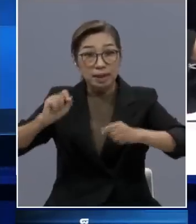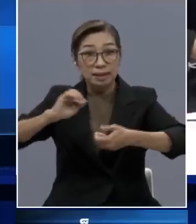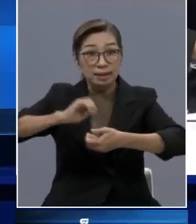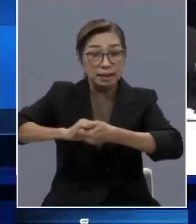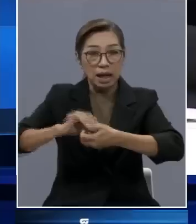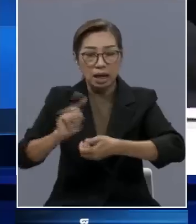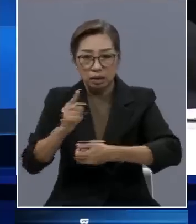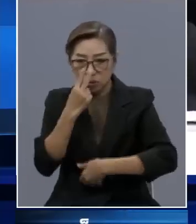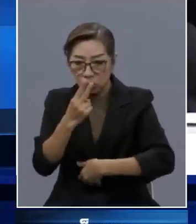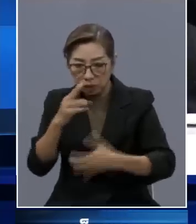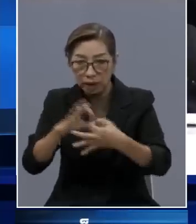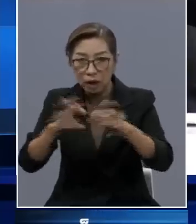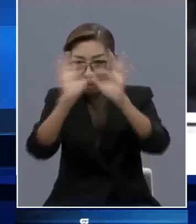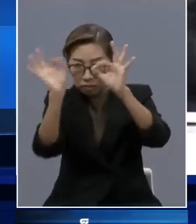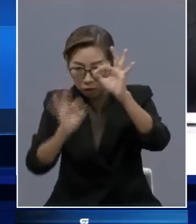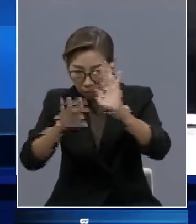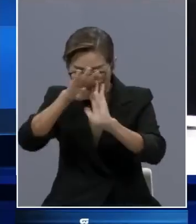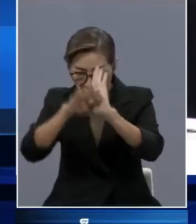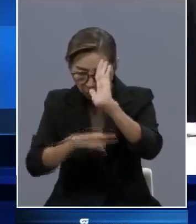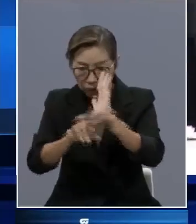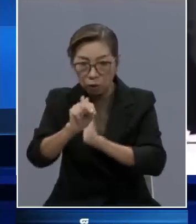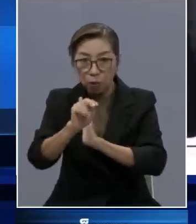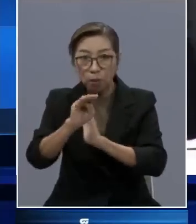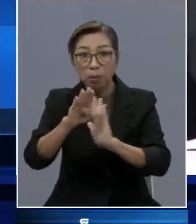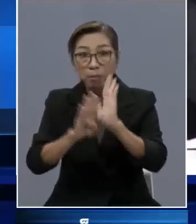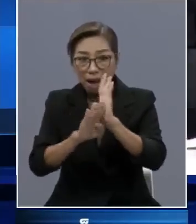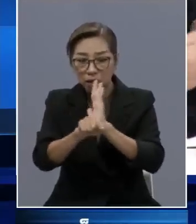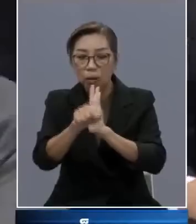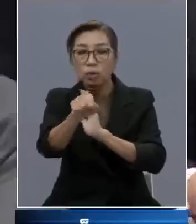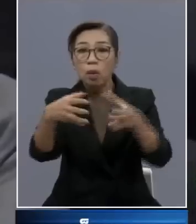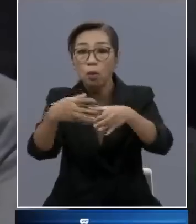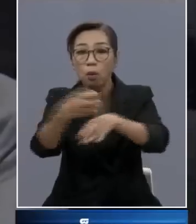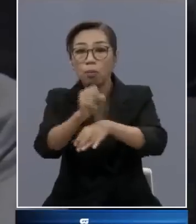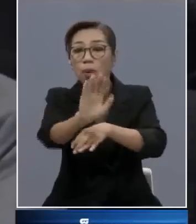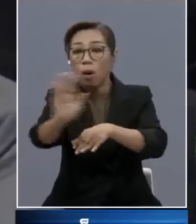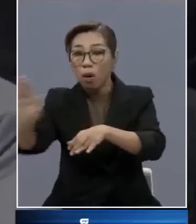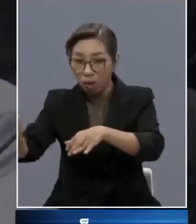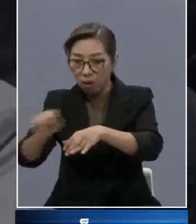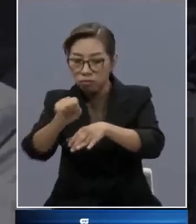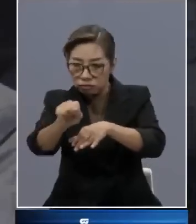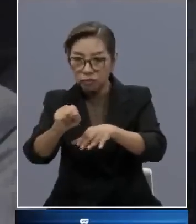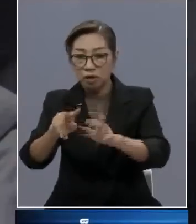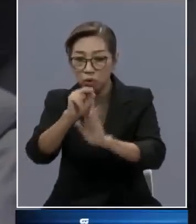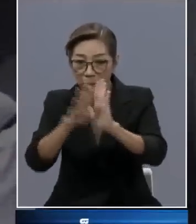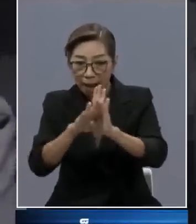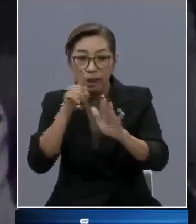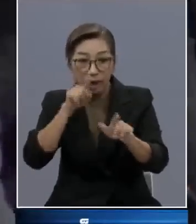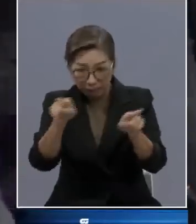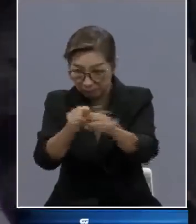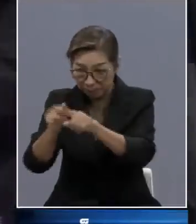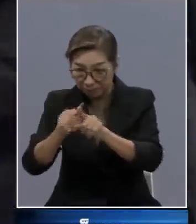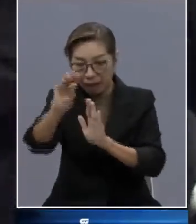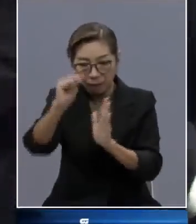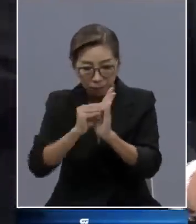มือนจับโฟกัสในเรื่องของเนื้อหานโยบายเป็นหลักที่แต่ละพรรคเนี่ยจะทำร่วมกันโดยที่ยังไม่ได้คำนึงในเรื่องของเก้าอี้อะไรเลยนะ